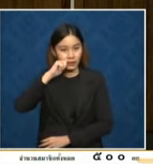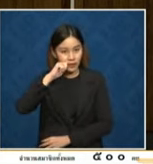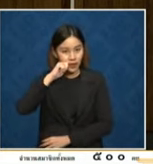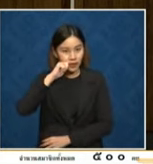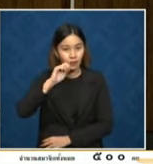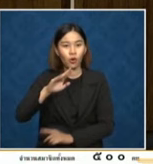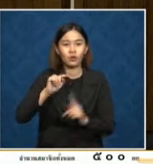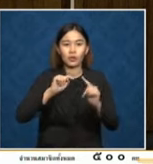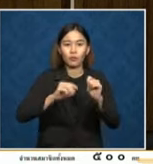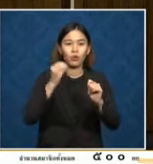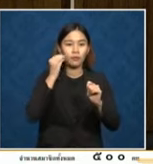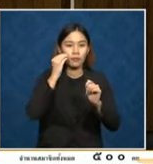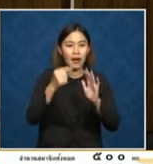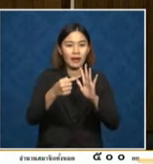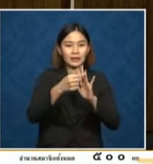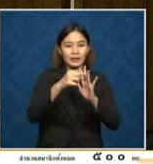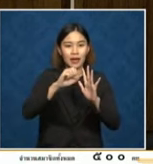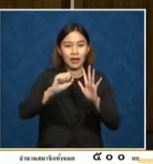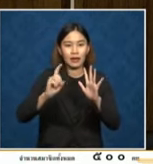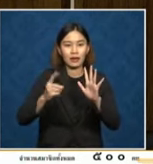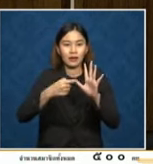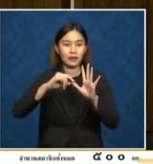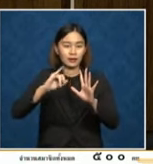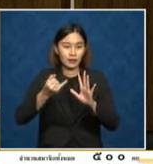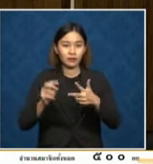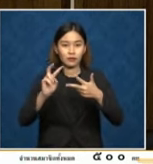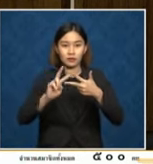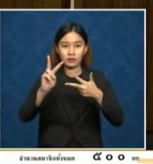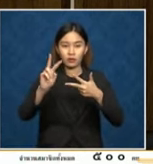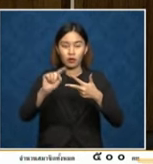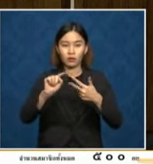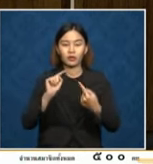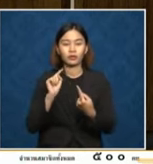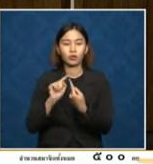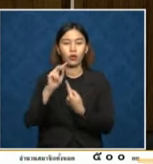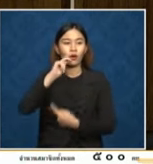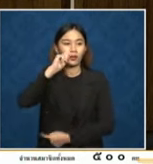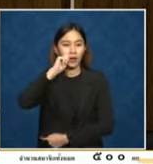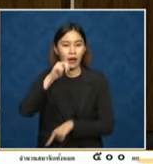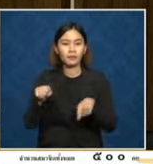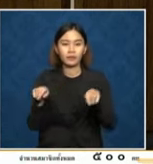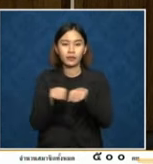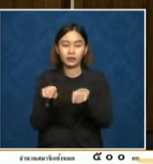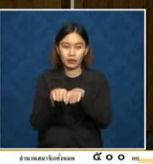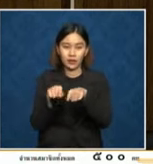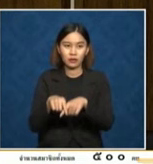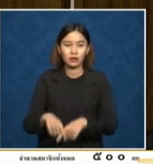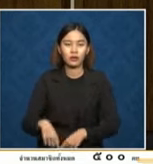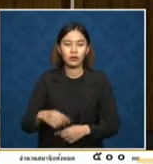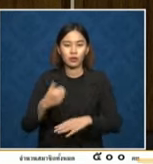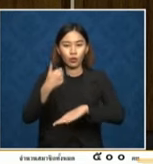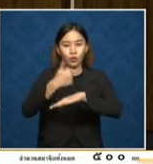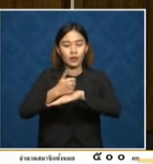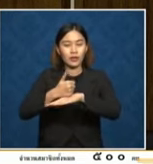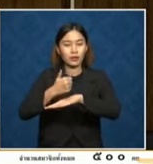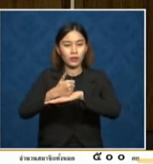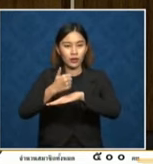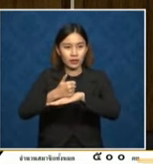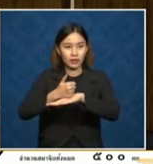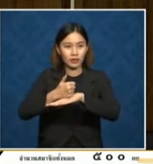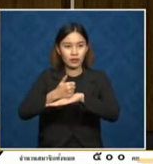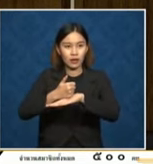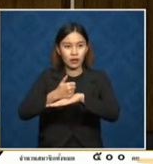ของตำบลบ้านเสด็จอำเภอเคียนซานะครับเรื่องที่สองก็คงจะเป็นเรื่องน้ำเช่นกันนะผู้ใหญ่สมคิดรักษาแก้วนะ